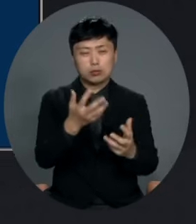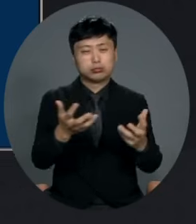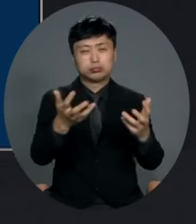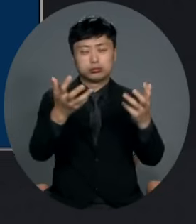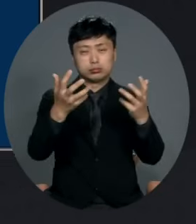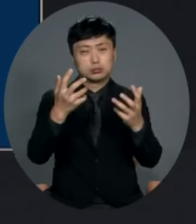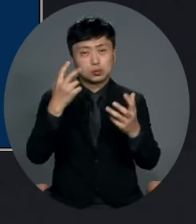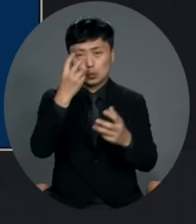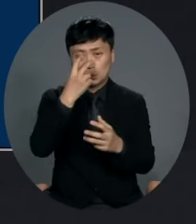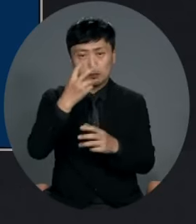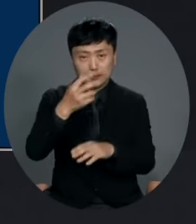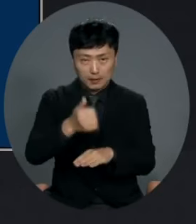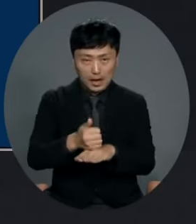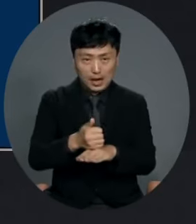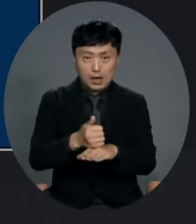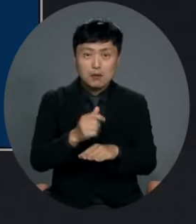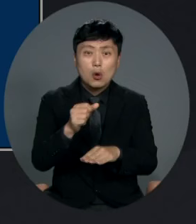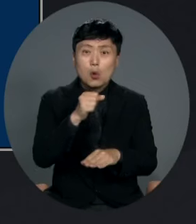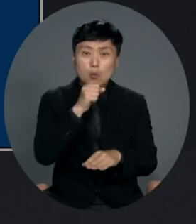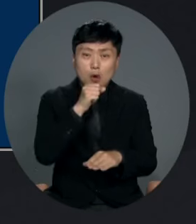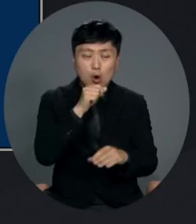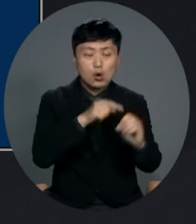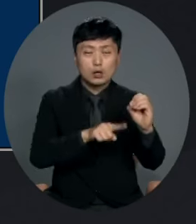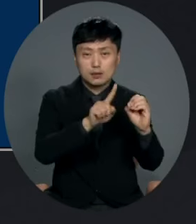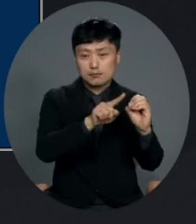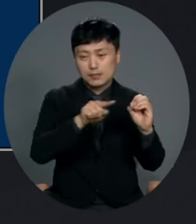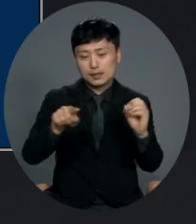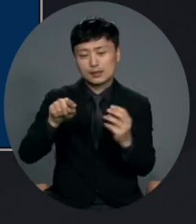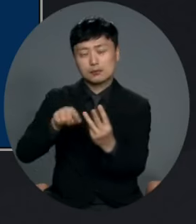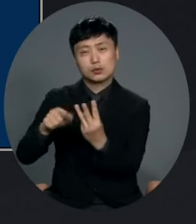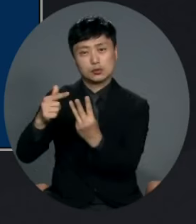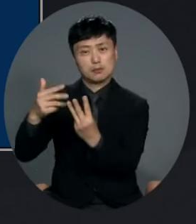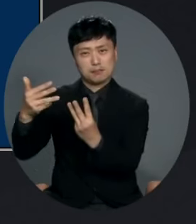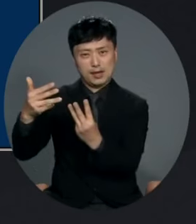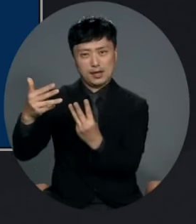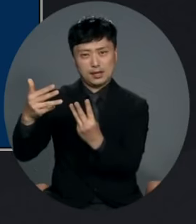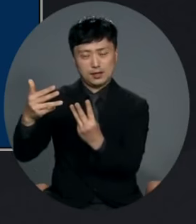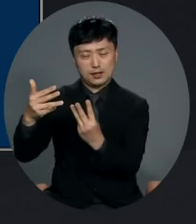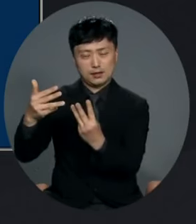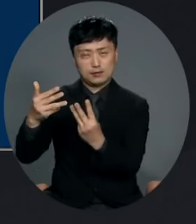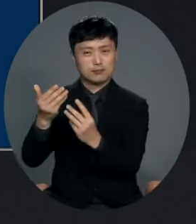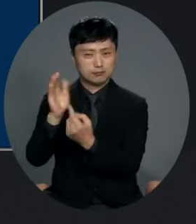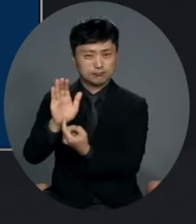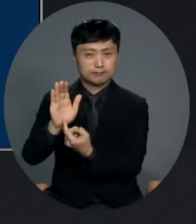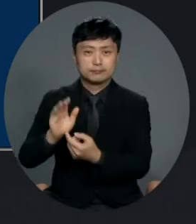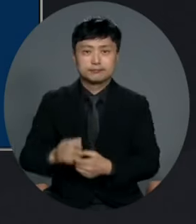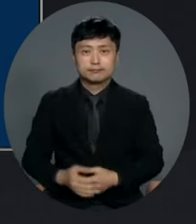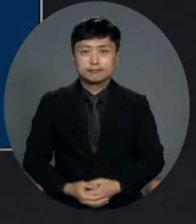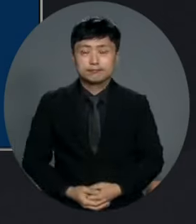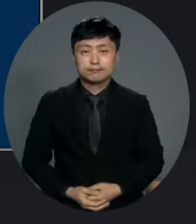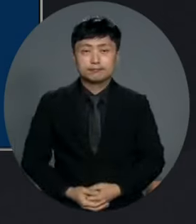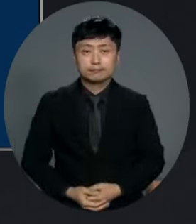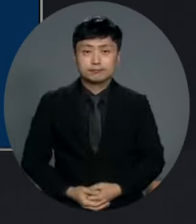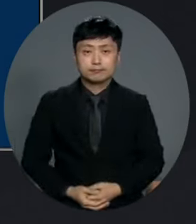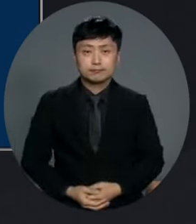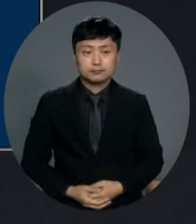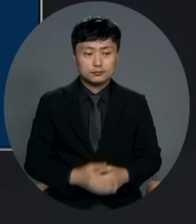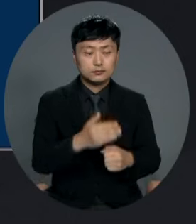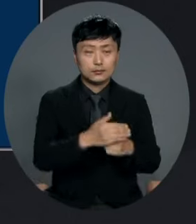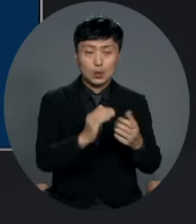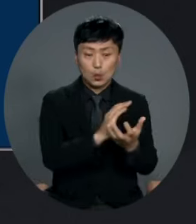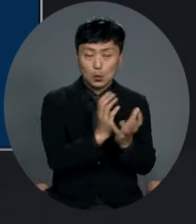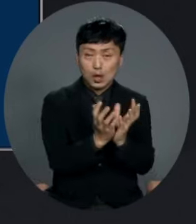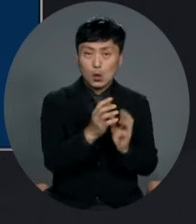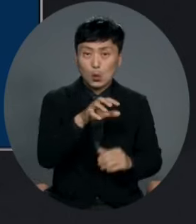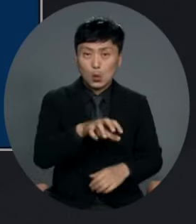조사 결과 세제곱 미당 0.1에서 3.68 농도로 검출됐습니다 특히 대구 하원